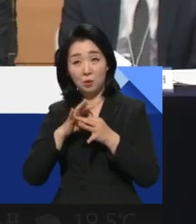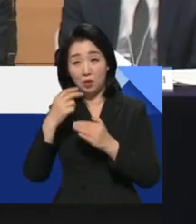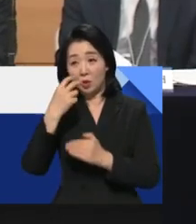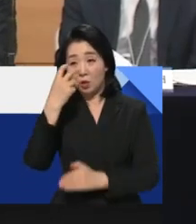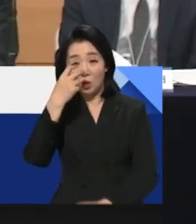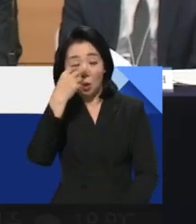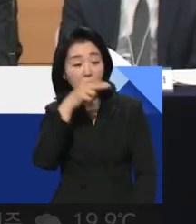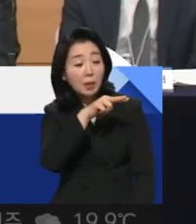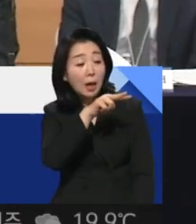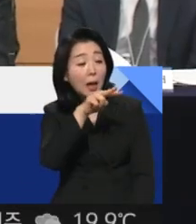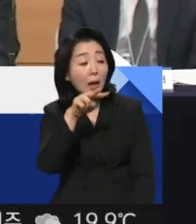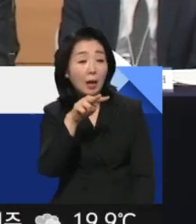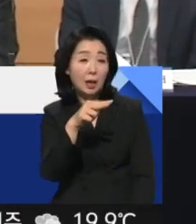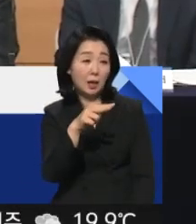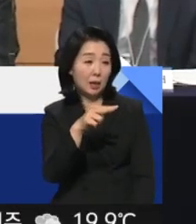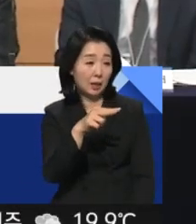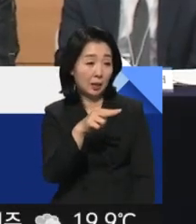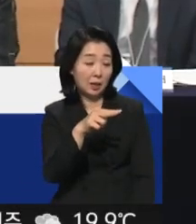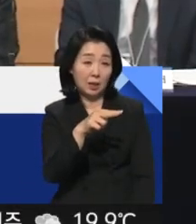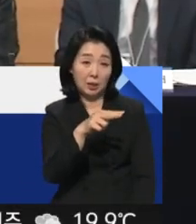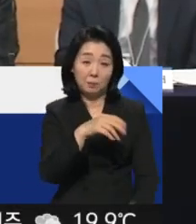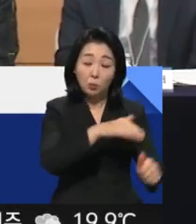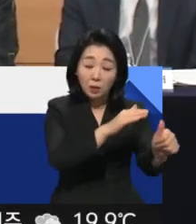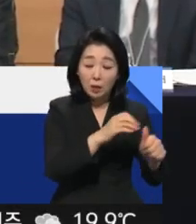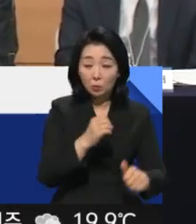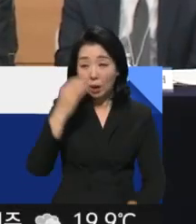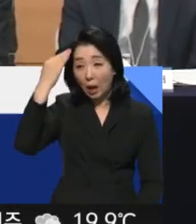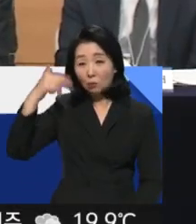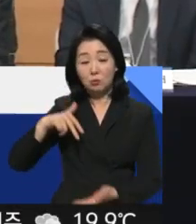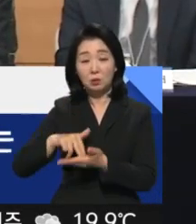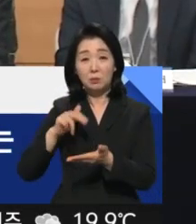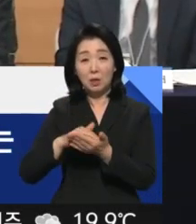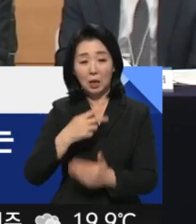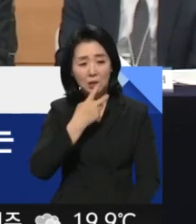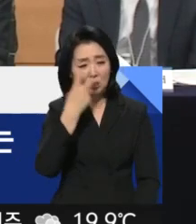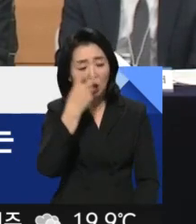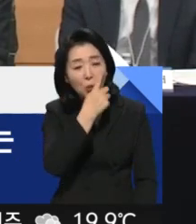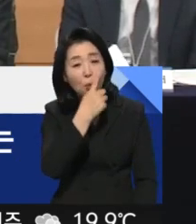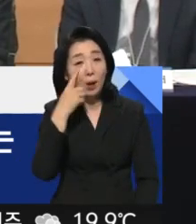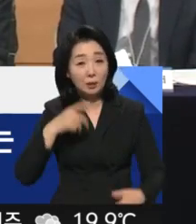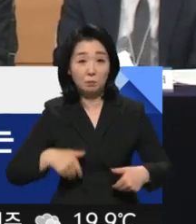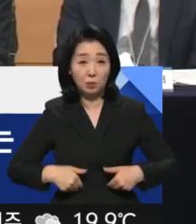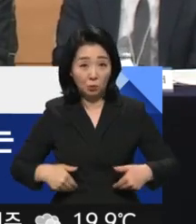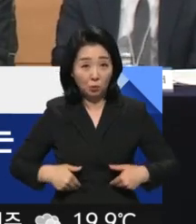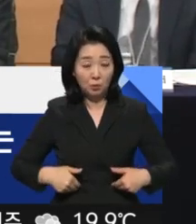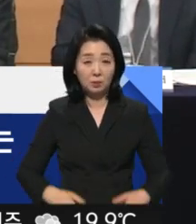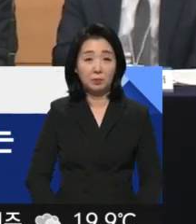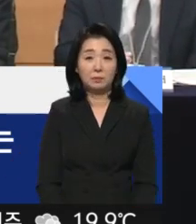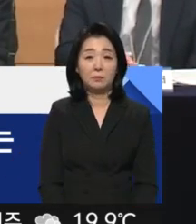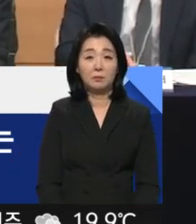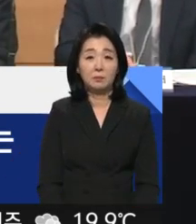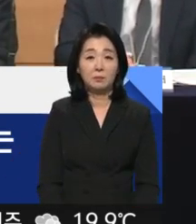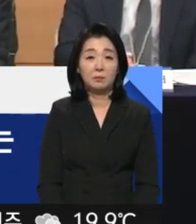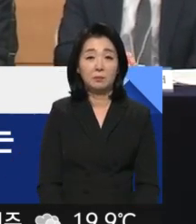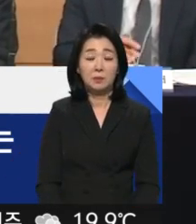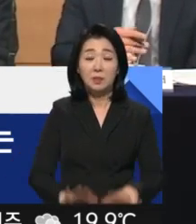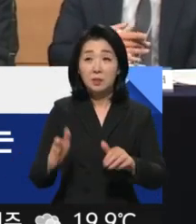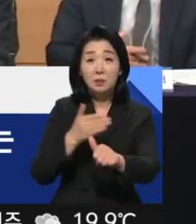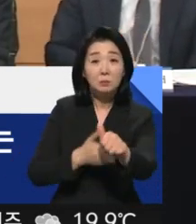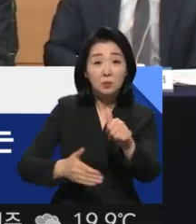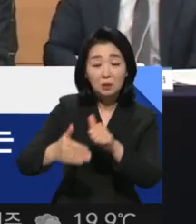이제 뭐 점검 내지는 확인이라고 표현합니다만 그런 상태이고 현재까지는